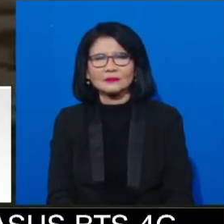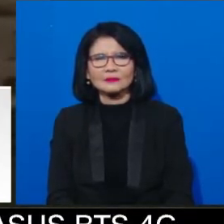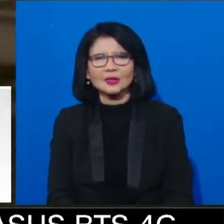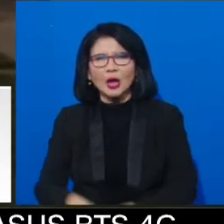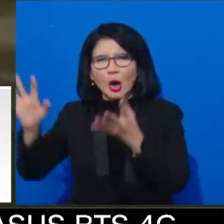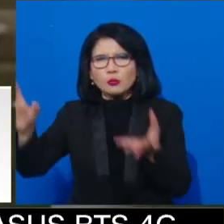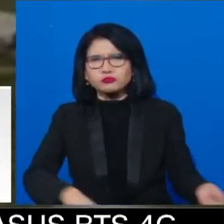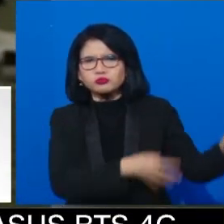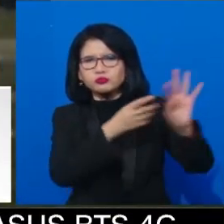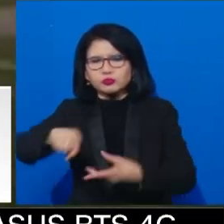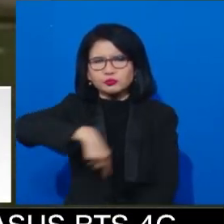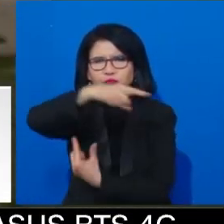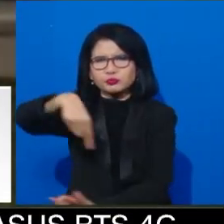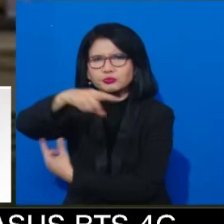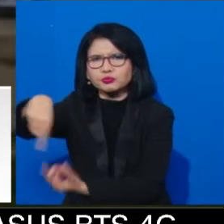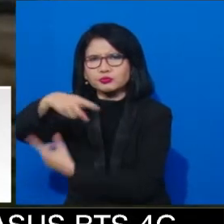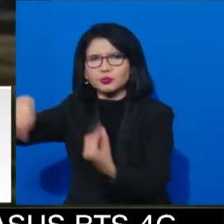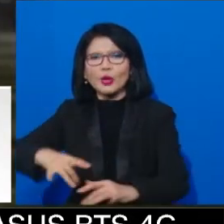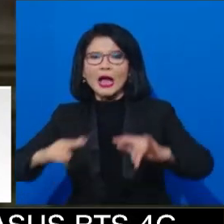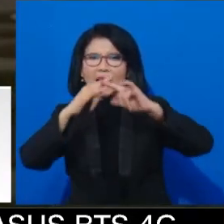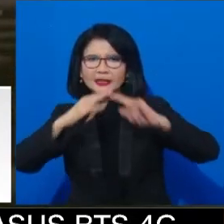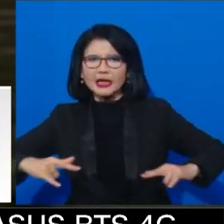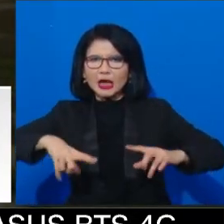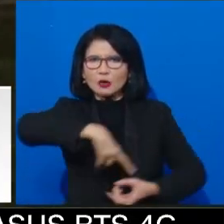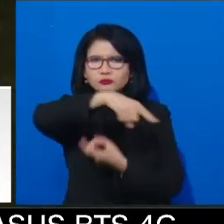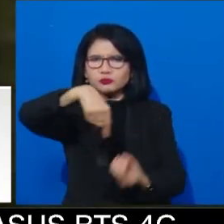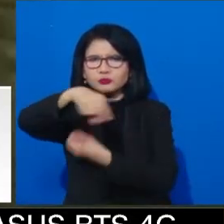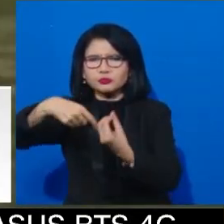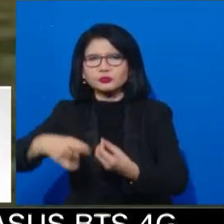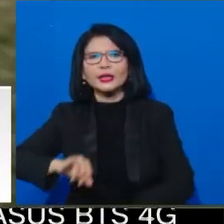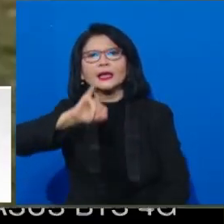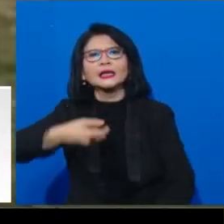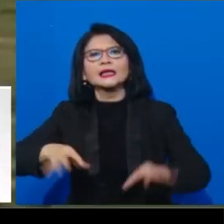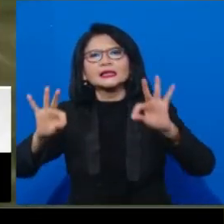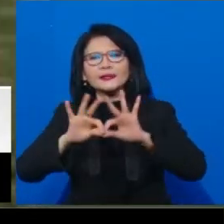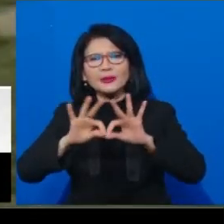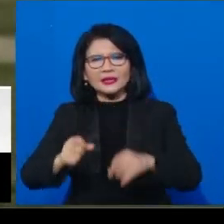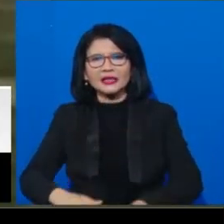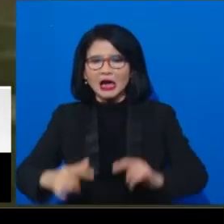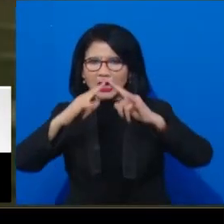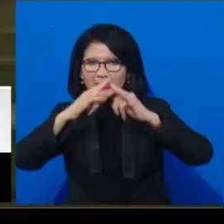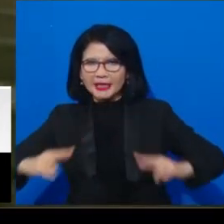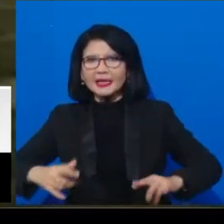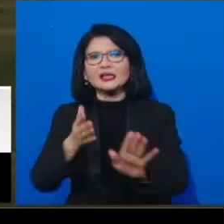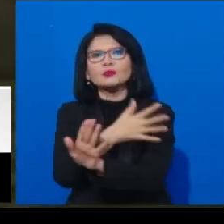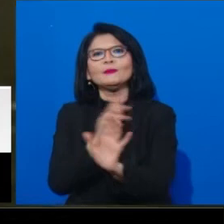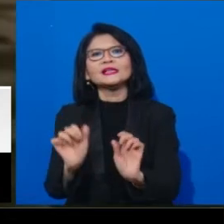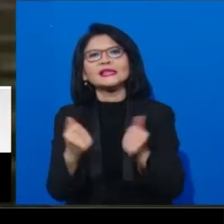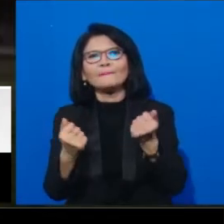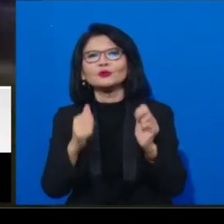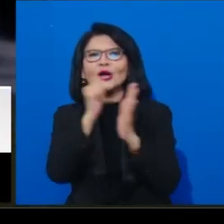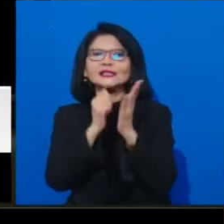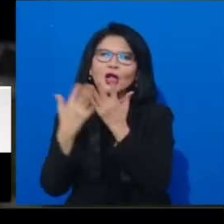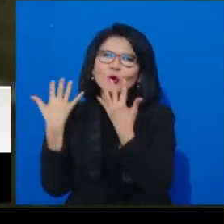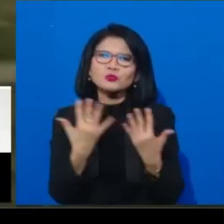Angin puting beliung merusak tenda sebuah acara di alun-alun Kabupaten Jember pada Rabu siang. Tenda sebelumnya dipersiapkan untuk acara ulang